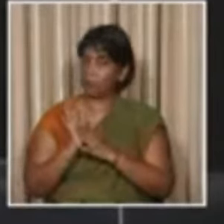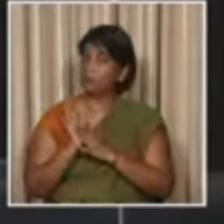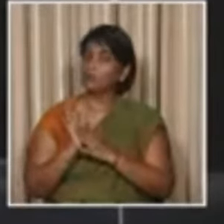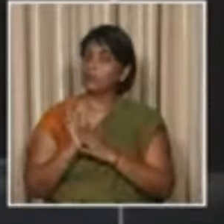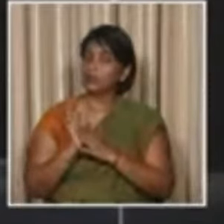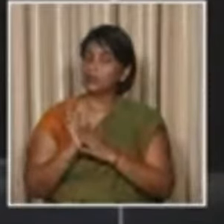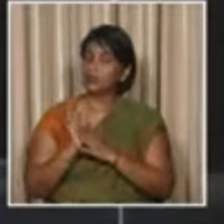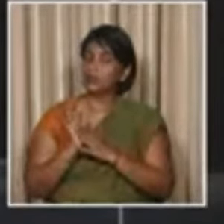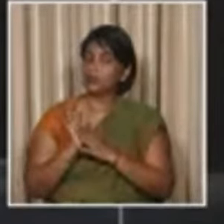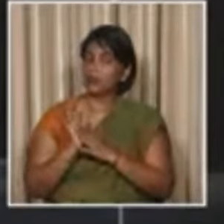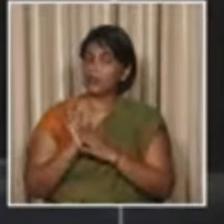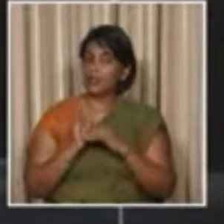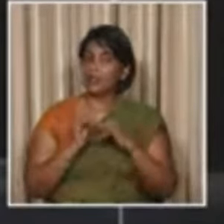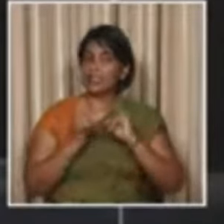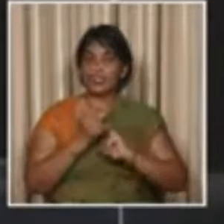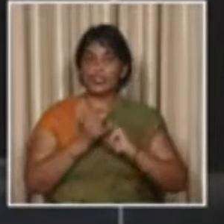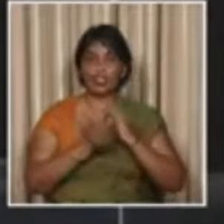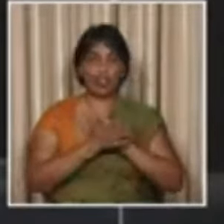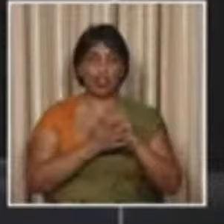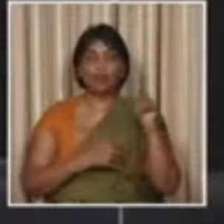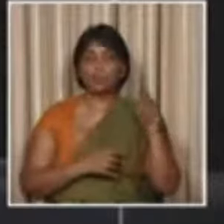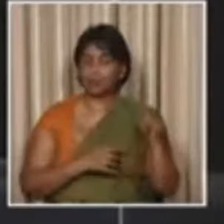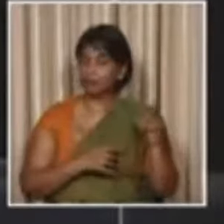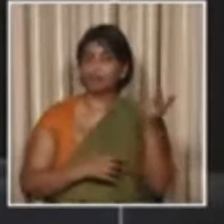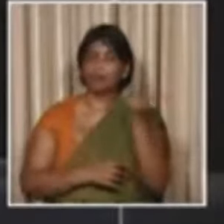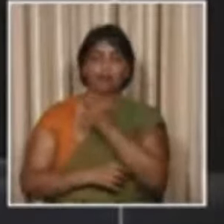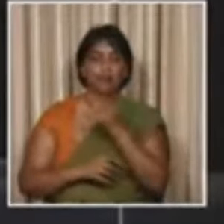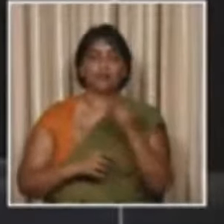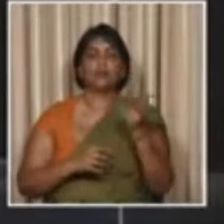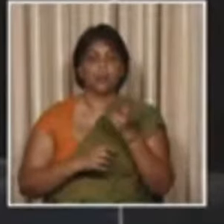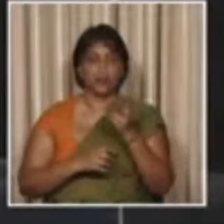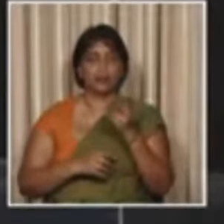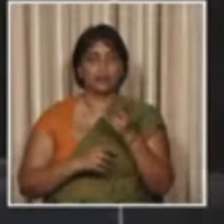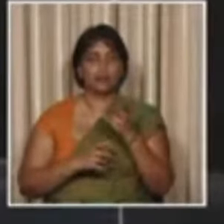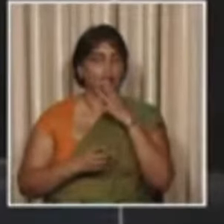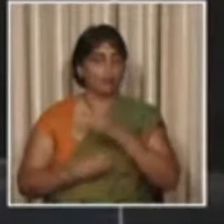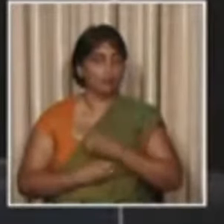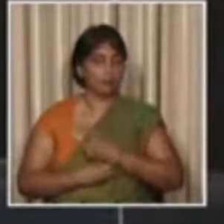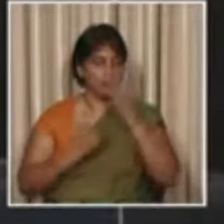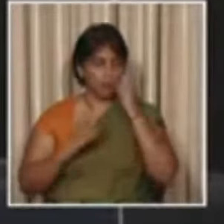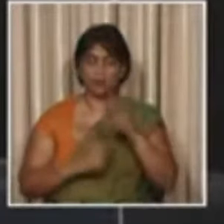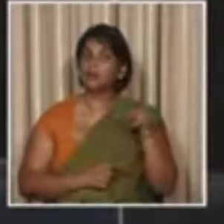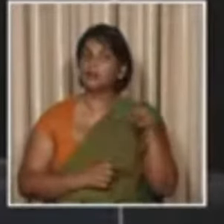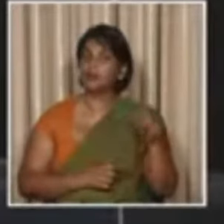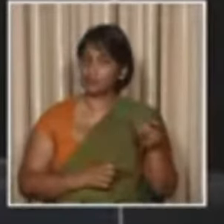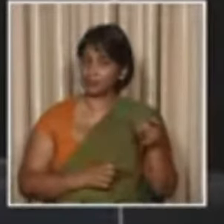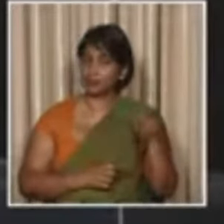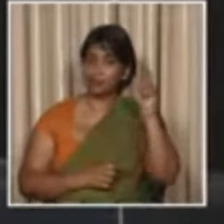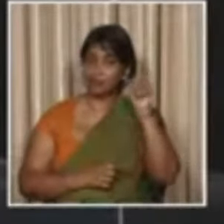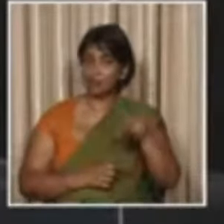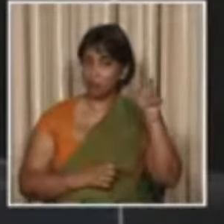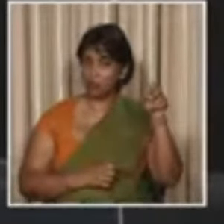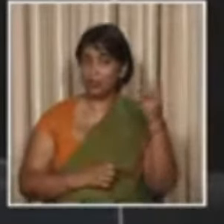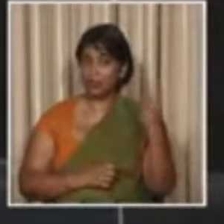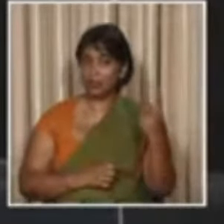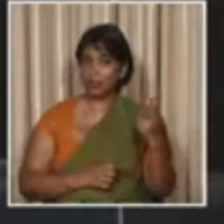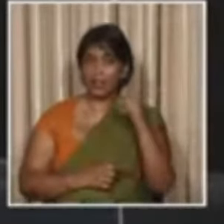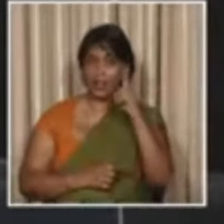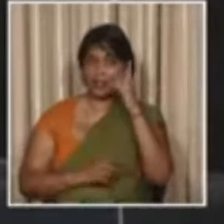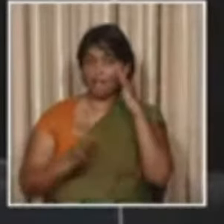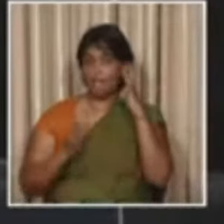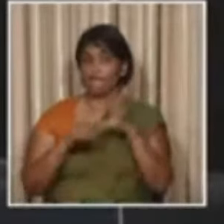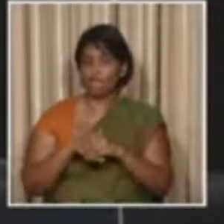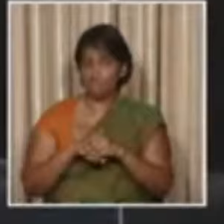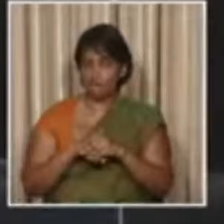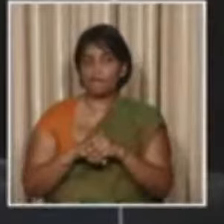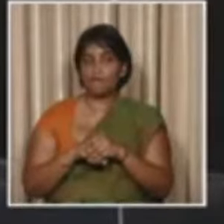අහමඩ් ශංගිලා. මේ දෙකේම ඩෙටොනේටර්ස් පත් කරගත්ත මේ දෙන්නගේ එක්කෙනෙක්ගේ බිරිඳ තමයි